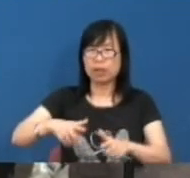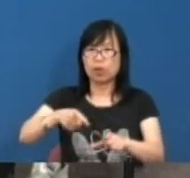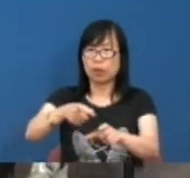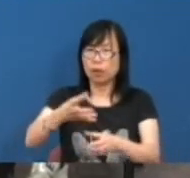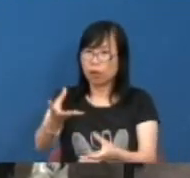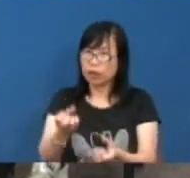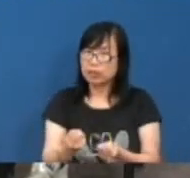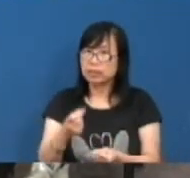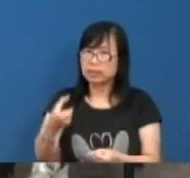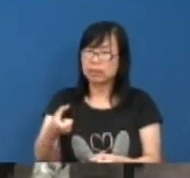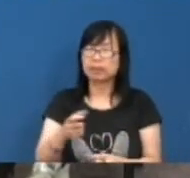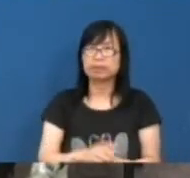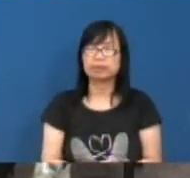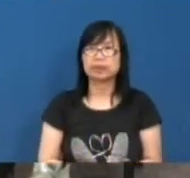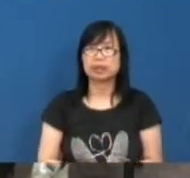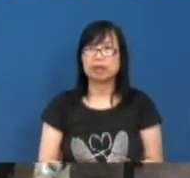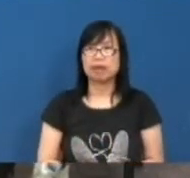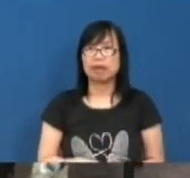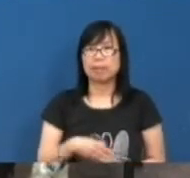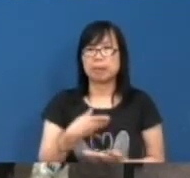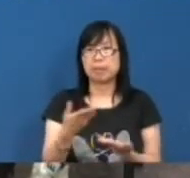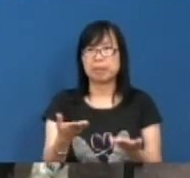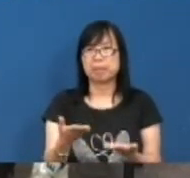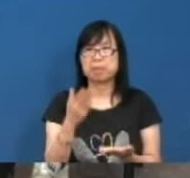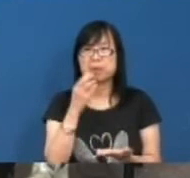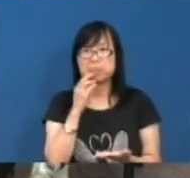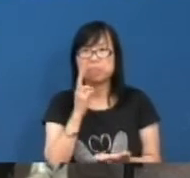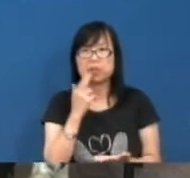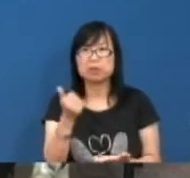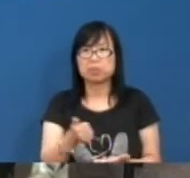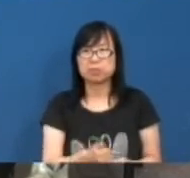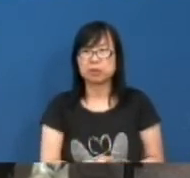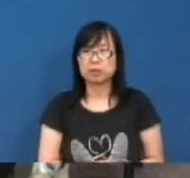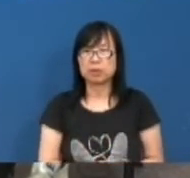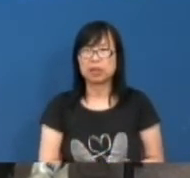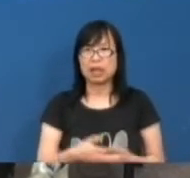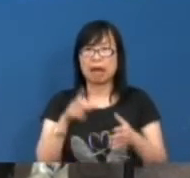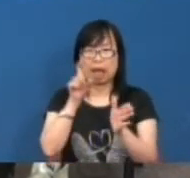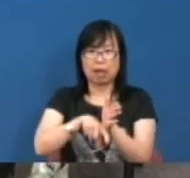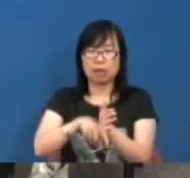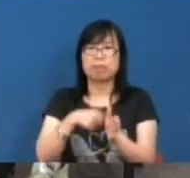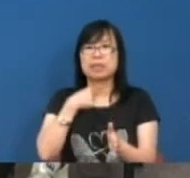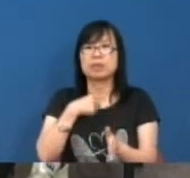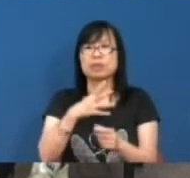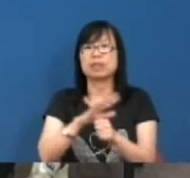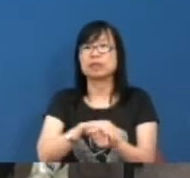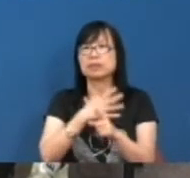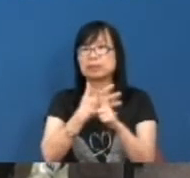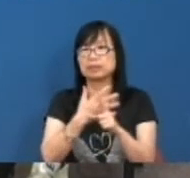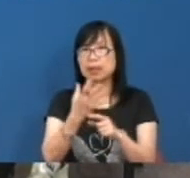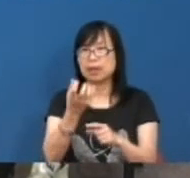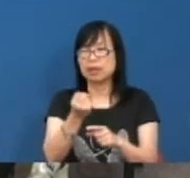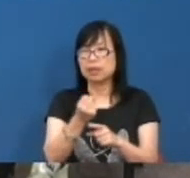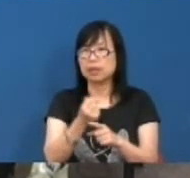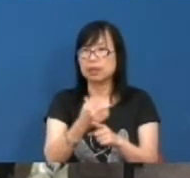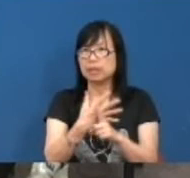早前又話，你咪益咗啲企業，其實嗱，你睇銀行乜一樣要收15蚊， 係咯，又係一樣要唔知